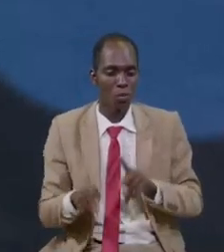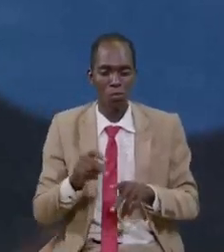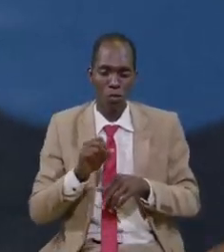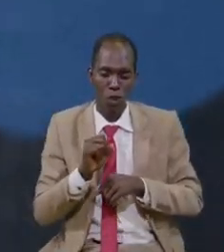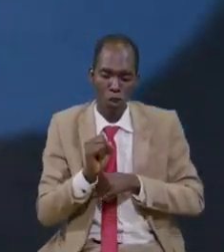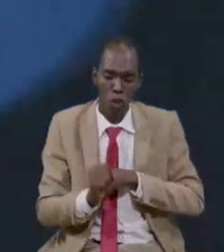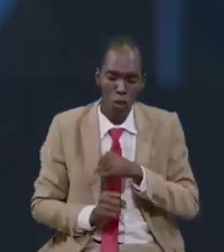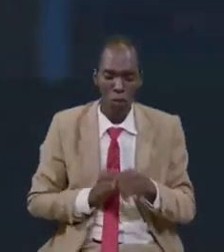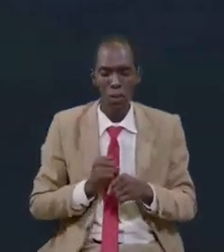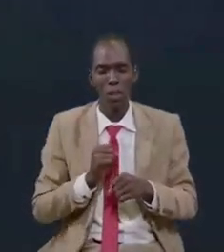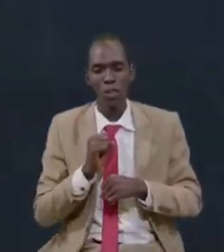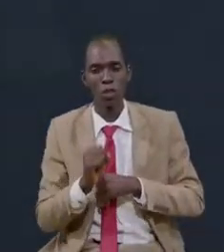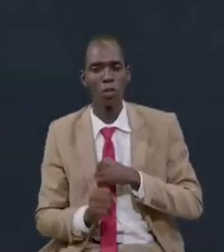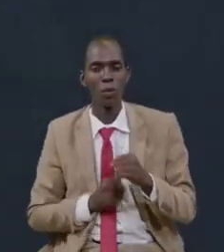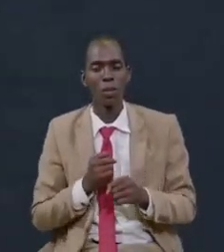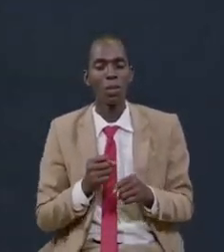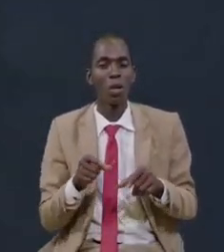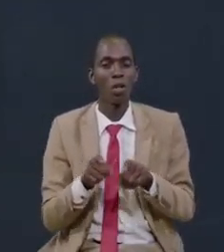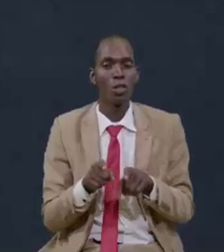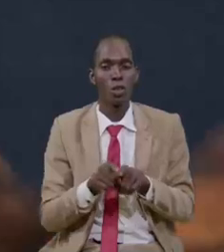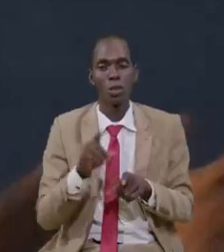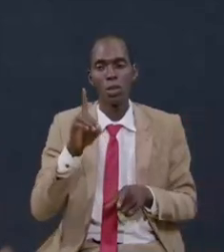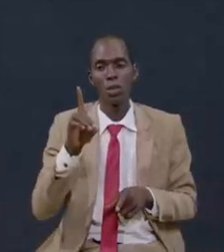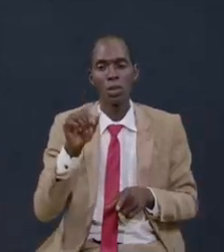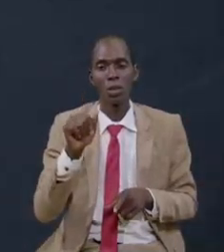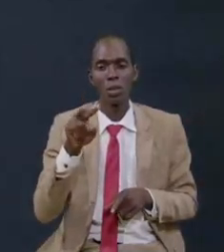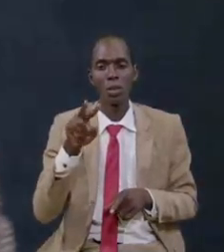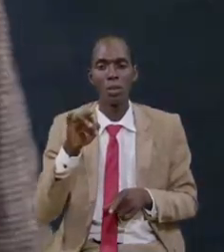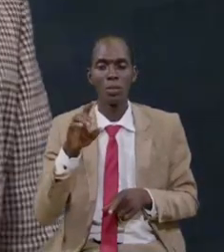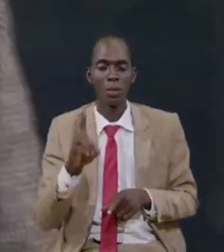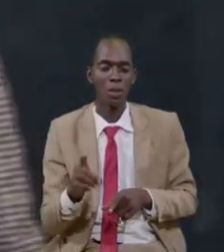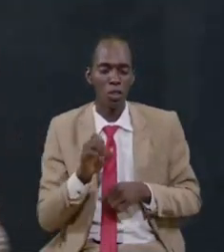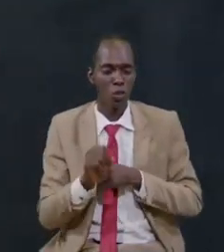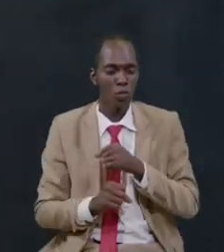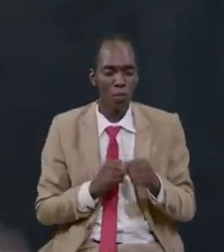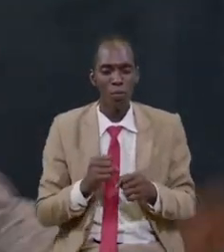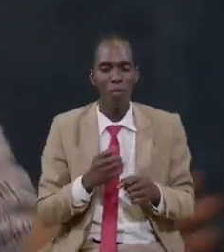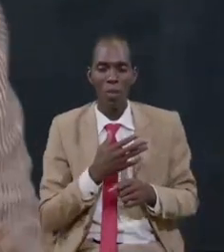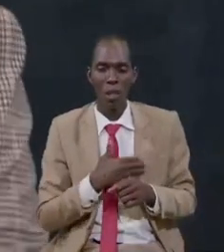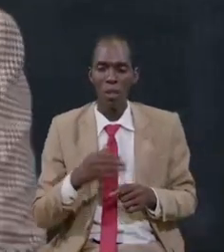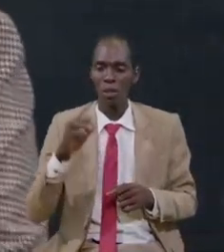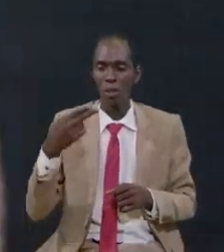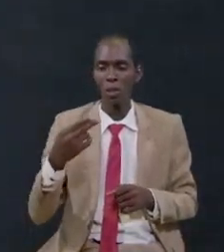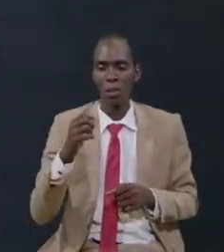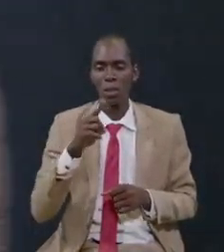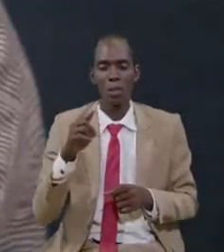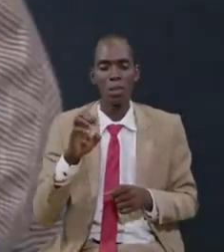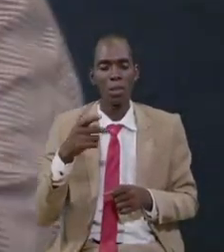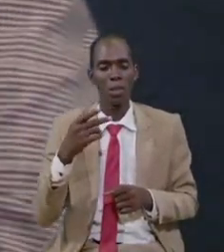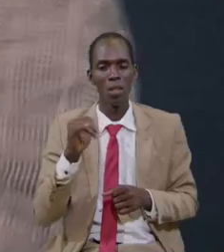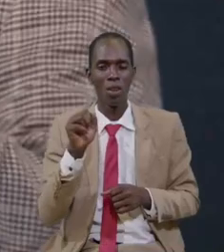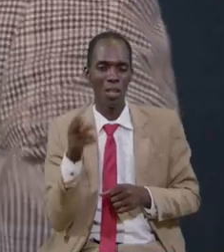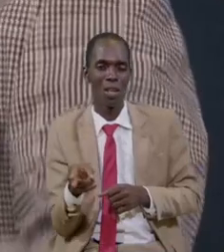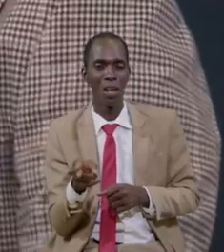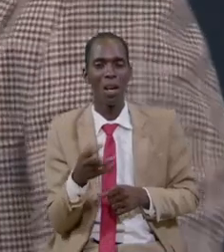souffert. Même David a souffert. Et même Ézéchias a souffert. Et beaucoup de